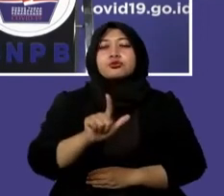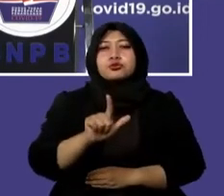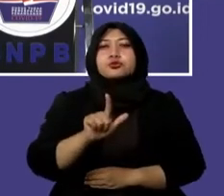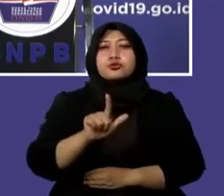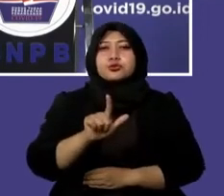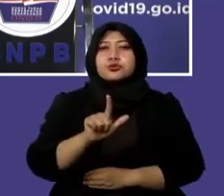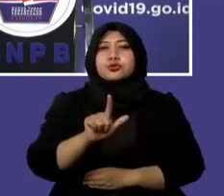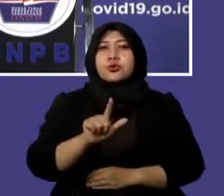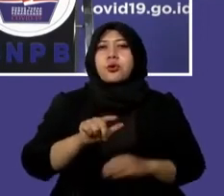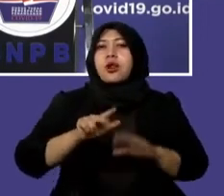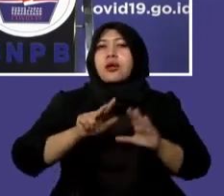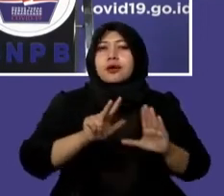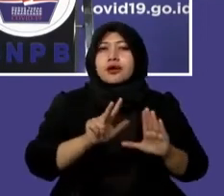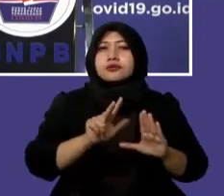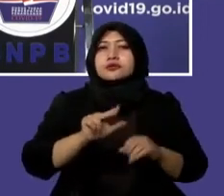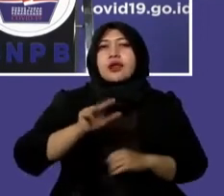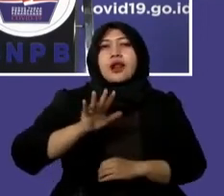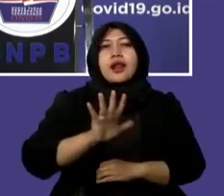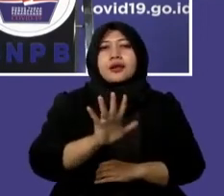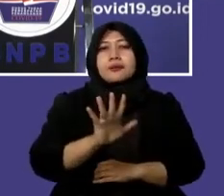47.859.